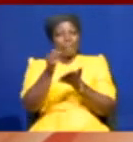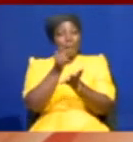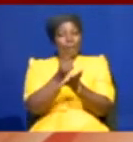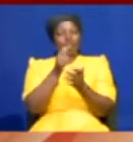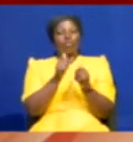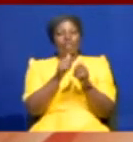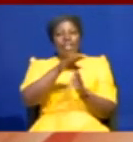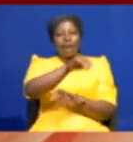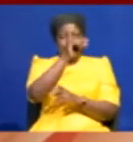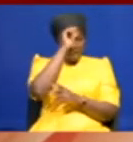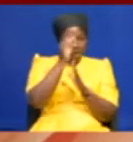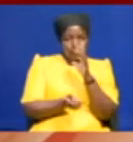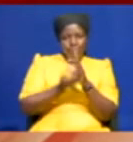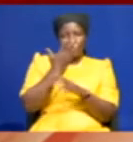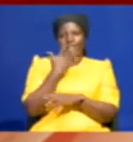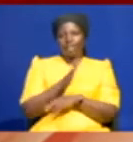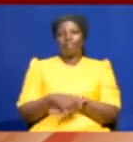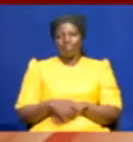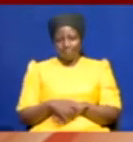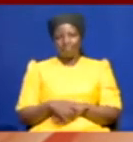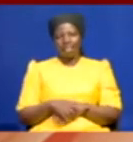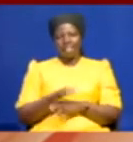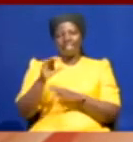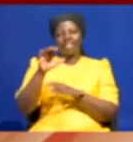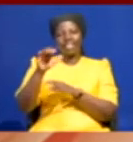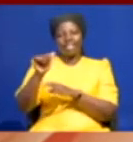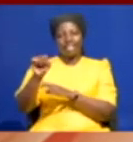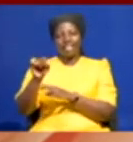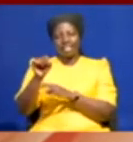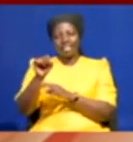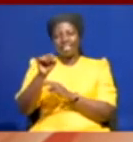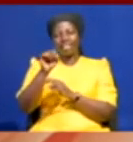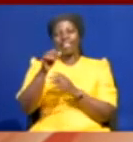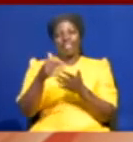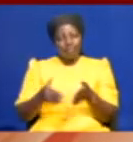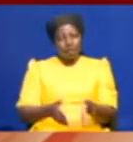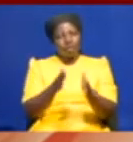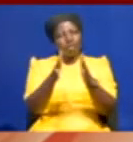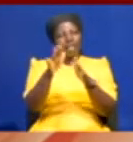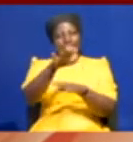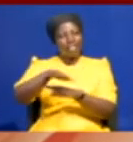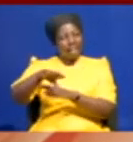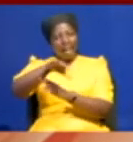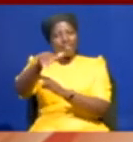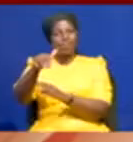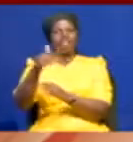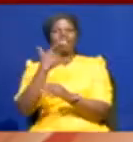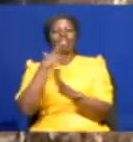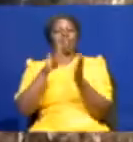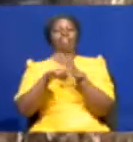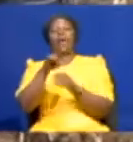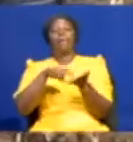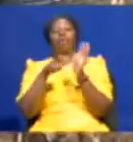kaunti hiyo. Kwa mujibu wa waziri wa barabara na miundo misingi katika kaunti hiyo, Sebastian Kyoni, mradi huo ni miongoni